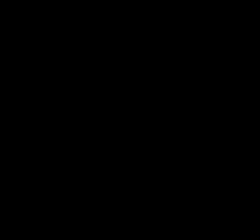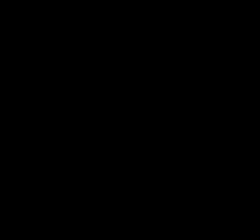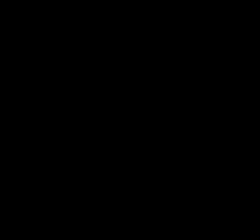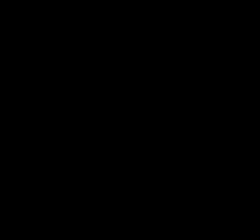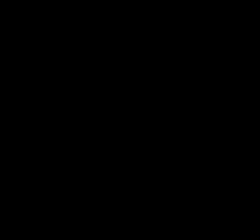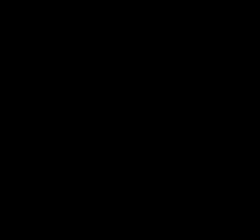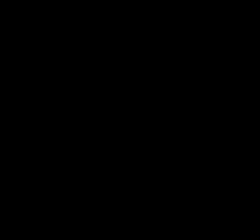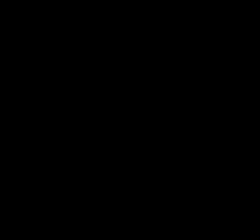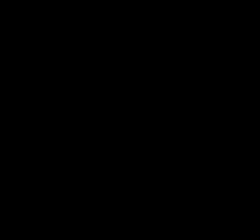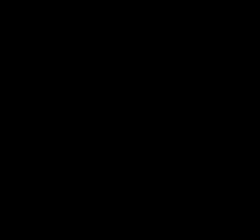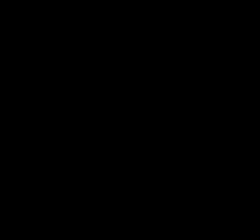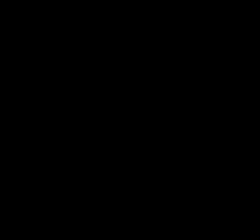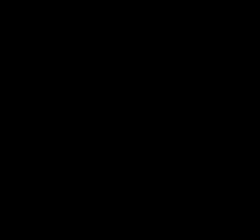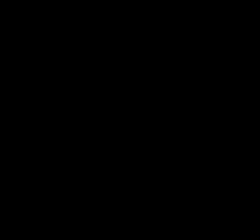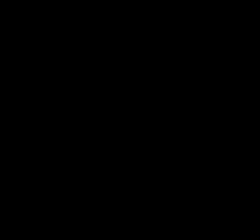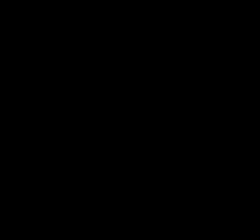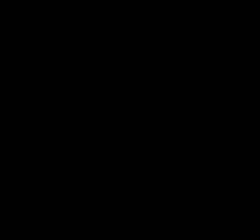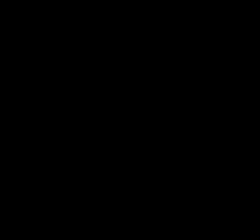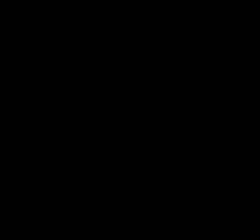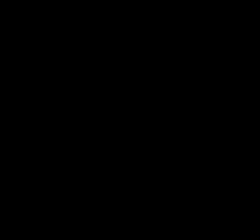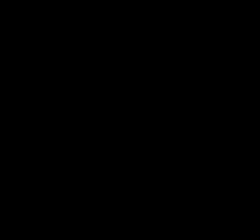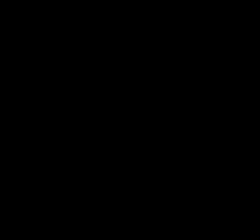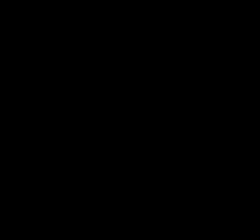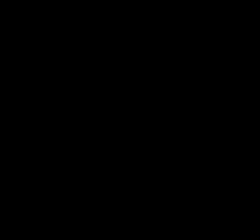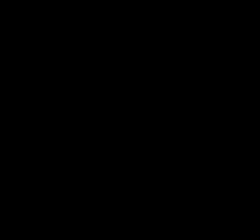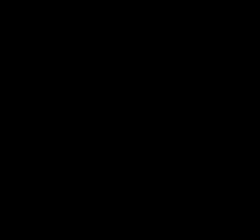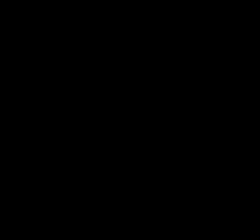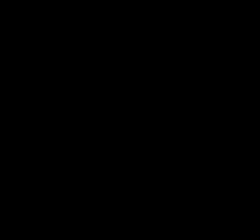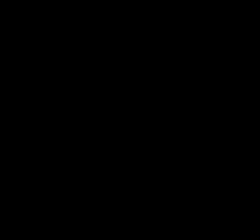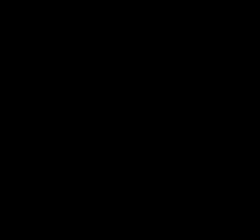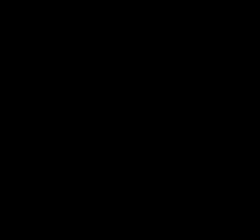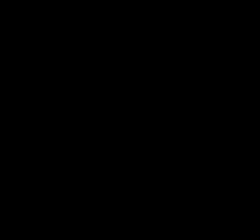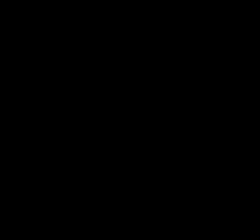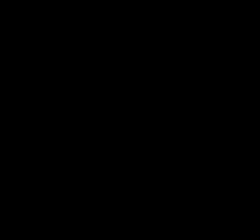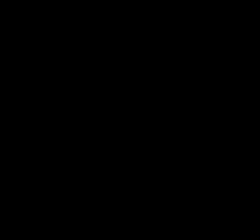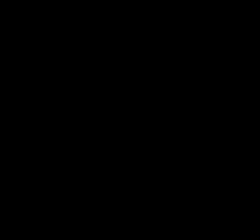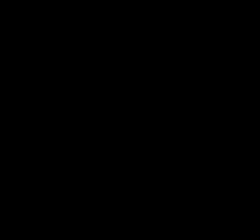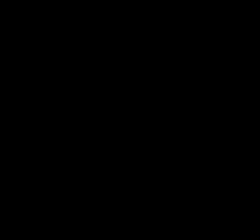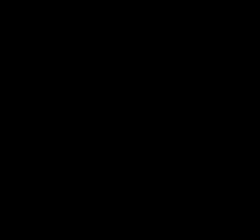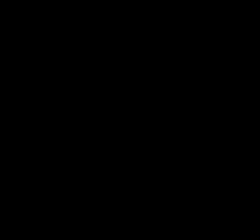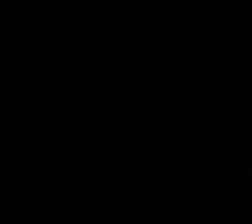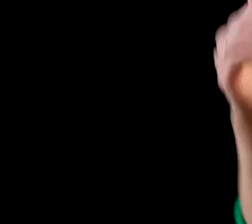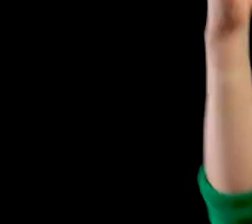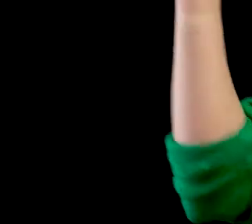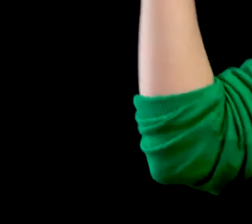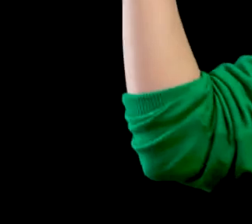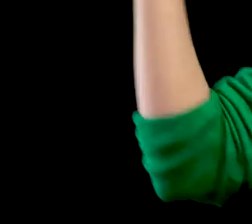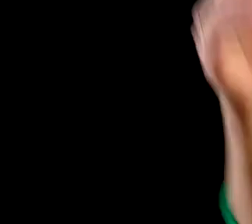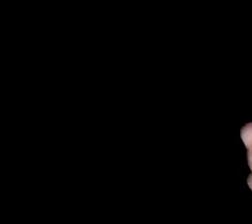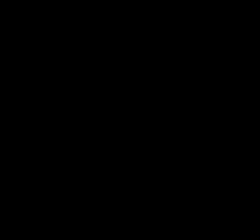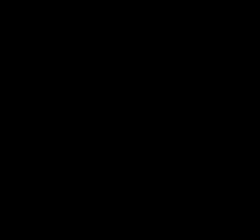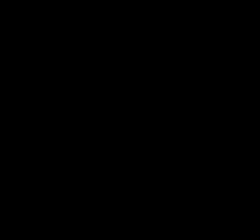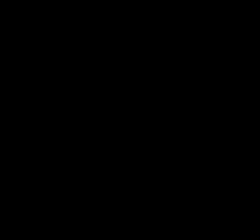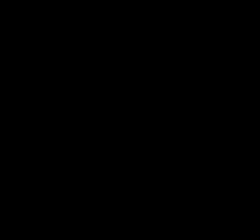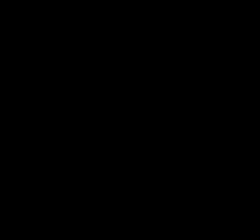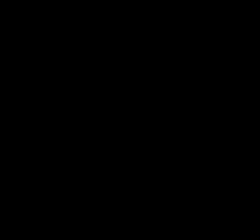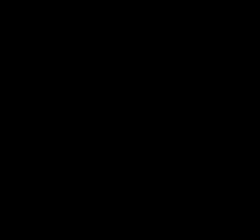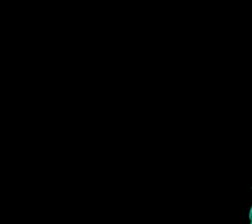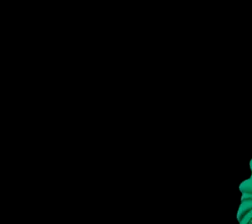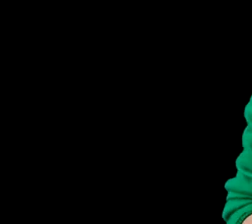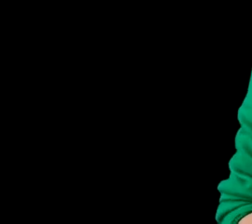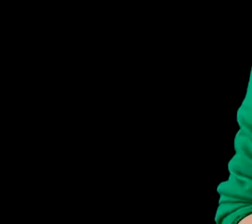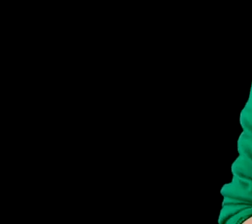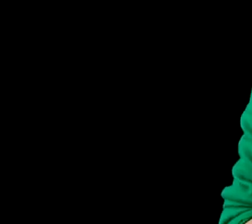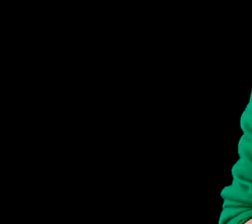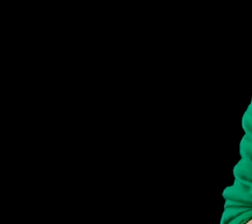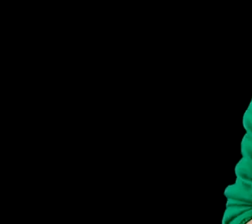L'histoire d'aujourd'hui parle d'un miracle que Jésus a fait pendant qu'il vivait ici sur Terre il y a 2000 ans. Tout